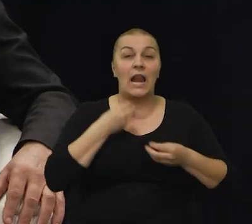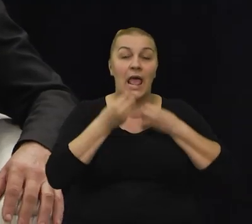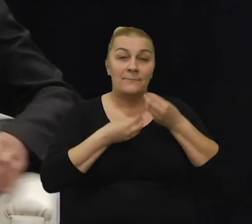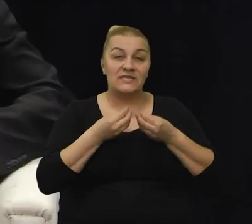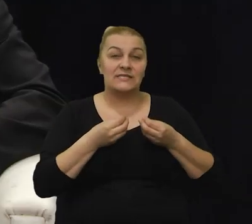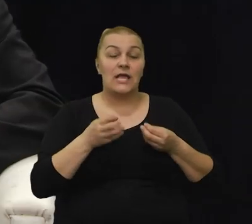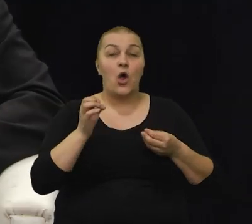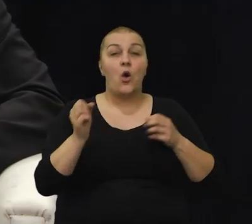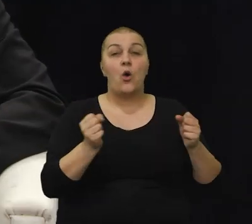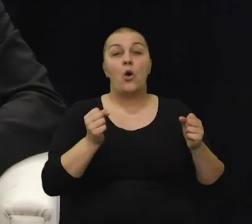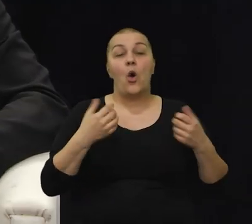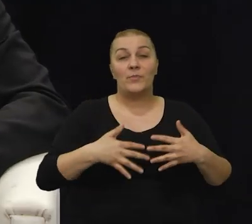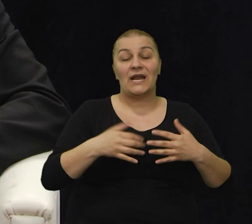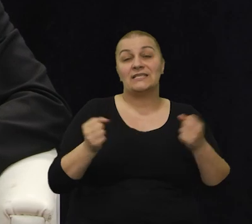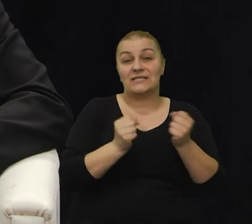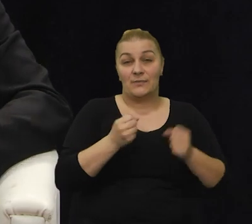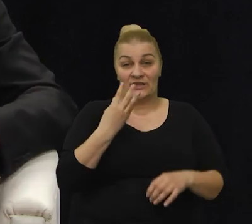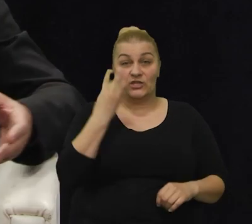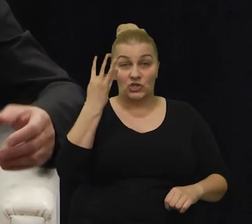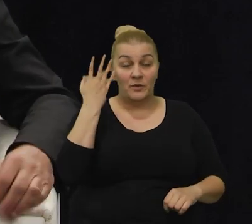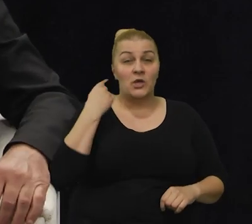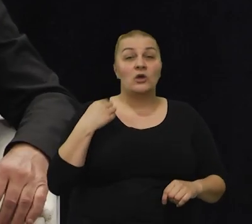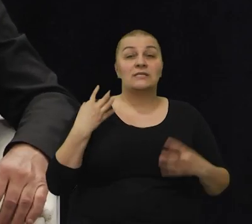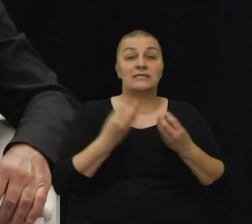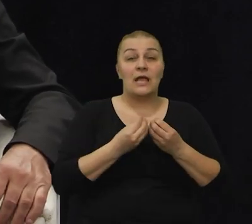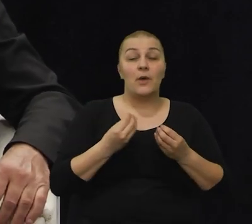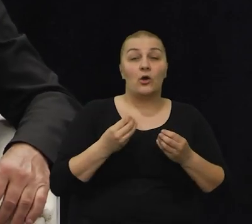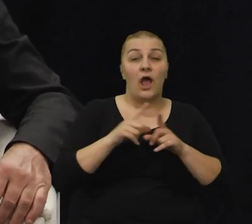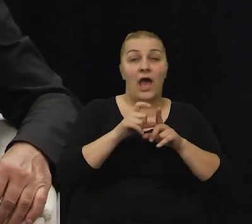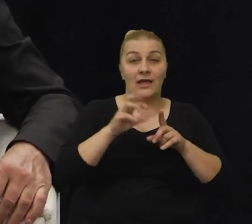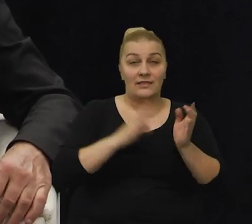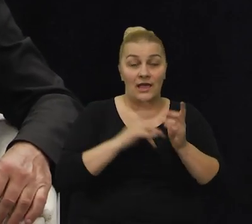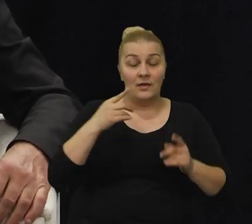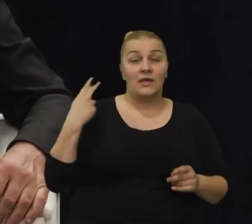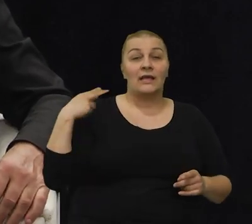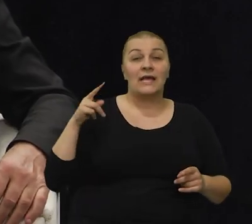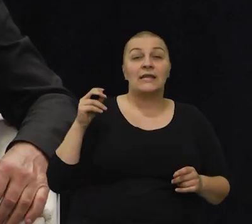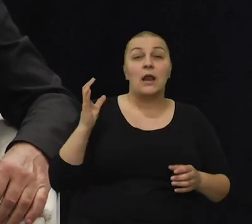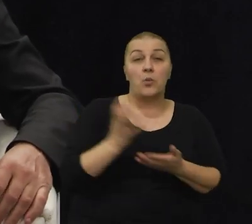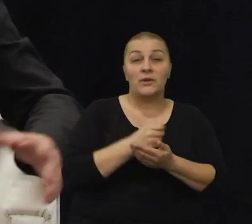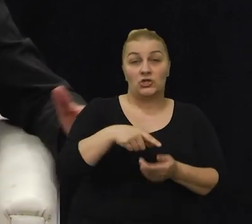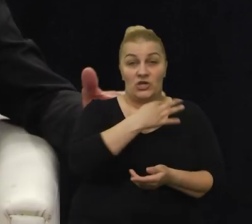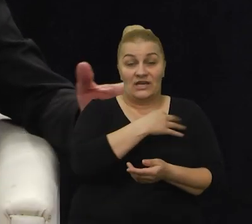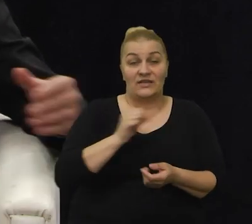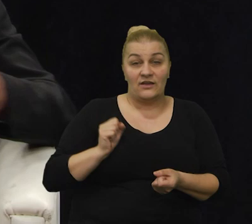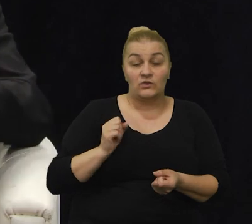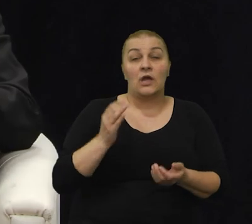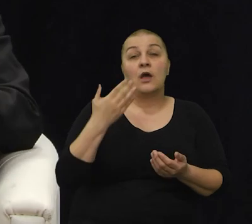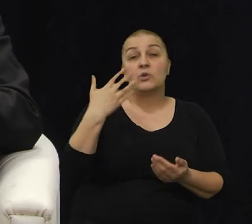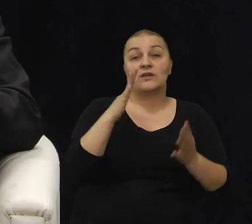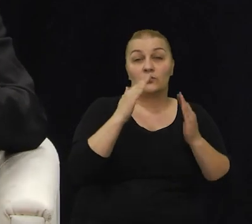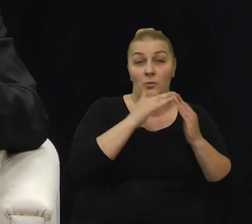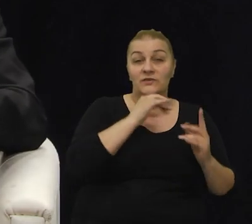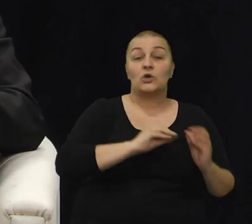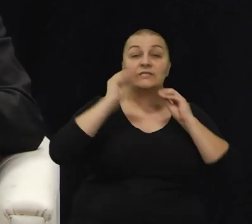dijela emisije operacija Zima 94. Bio je s nama Rahim Ademi, general bojnik pobjedničke Hrvatske vojske. Pozdrav domovinskog iseljenog